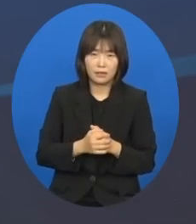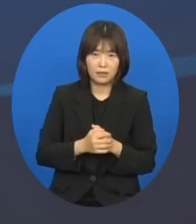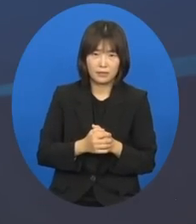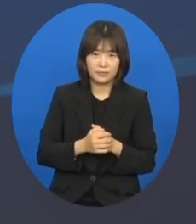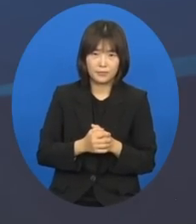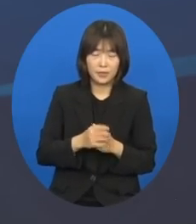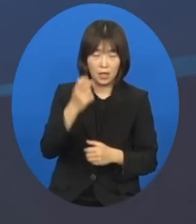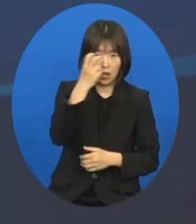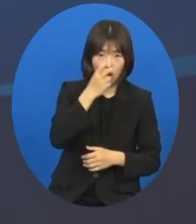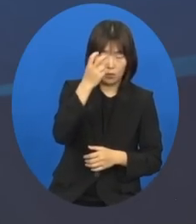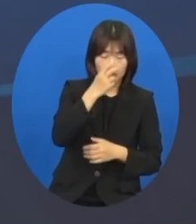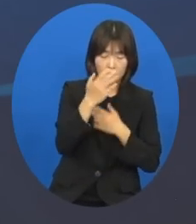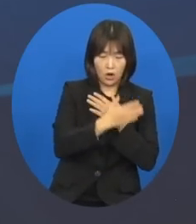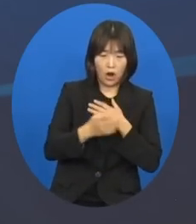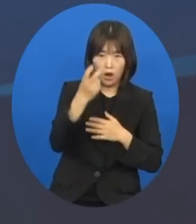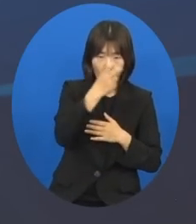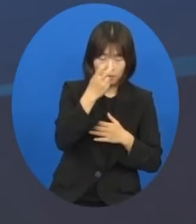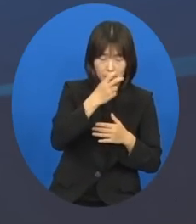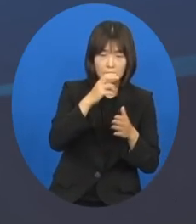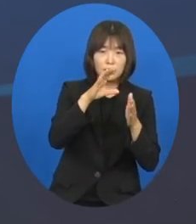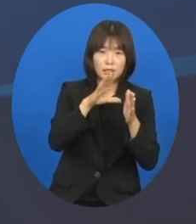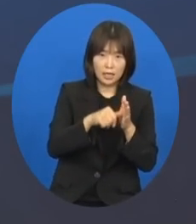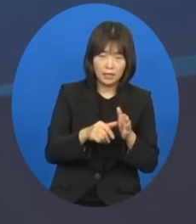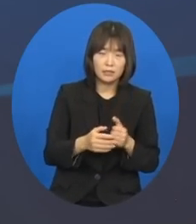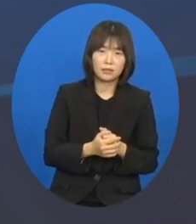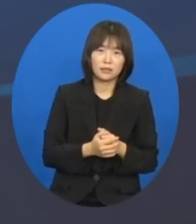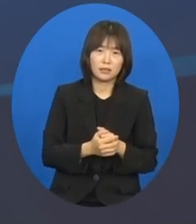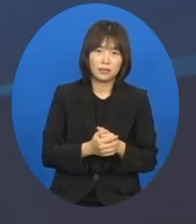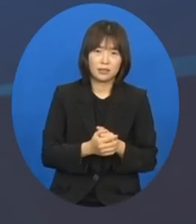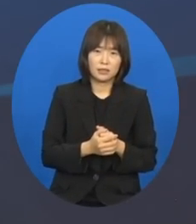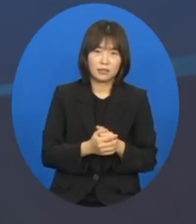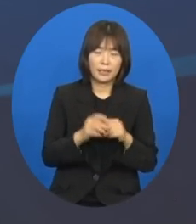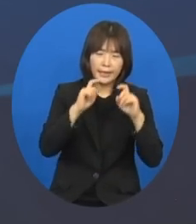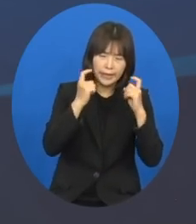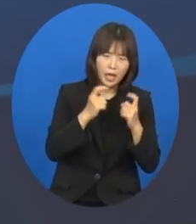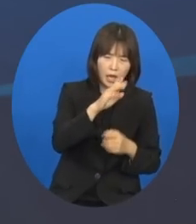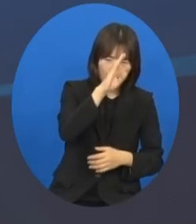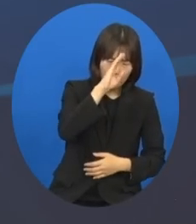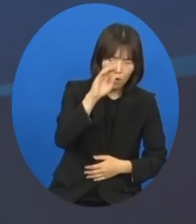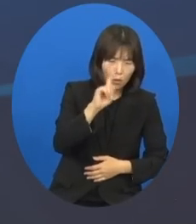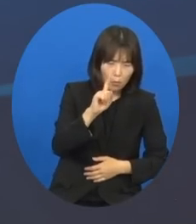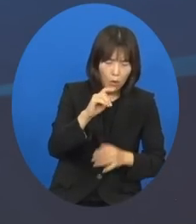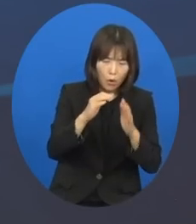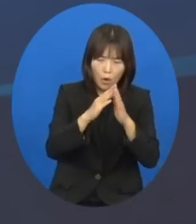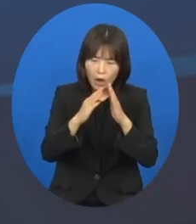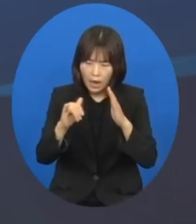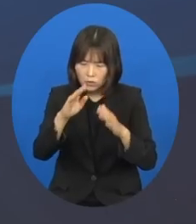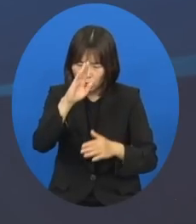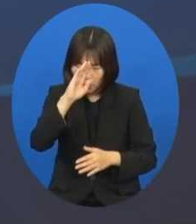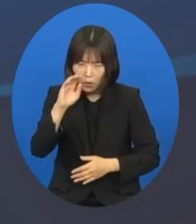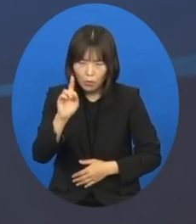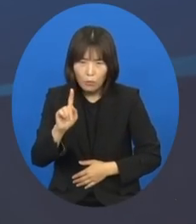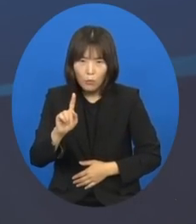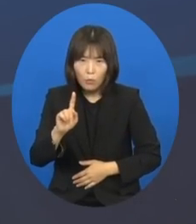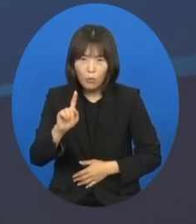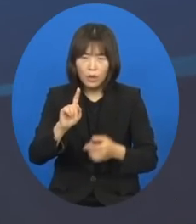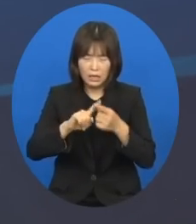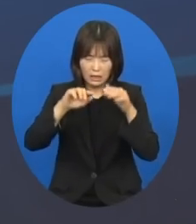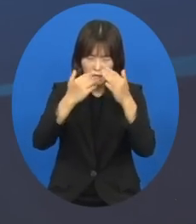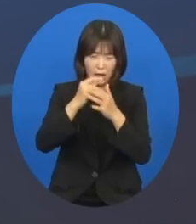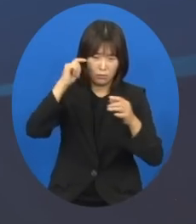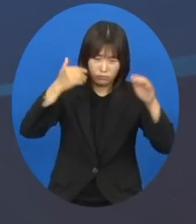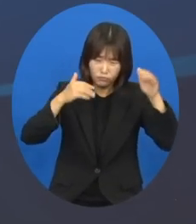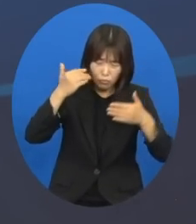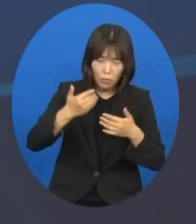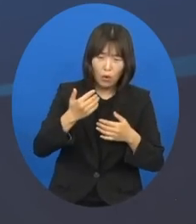때는 병력이 있는지 콜레스테롤이 있는지 가족 병력이 있는지 뭐 다 물어보고